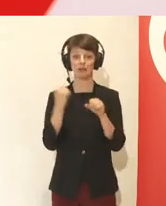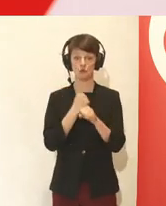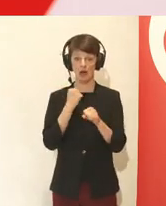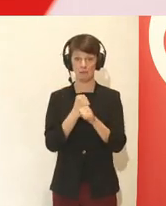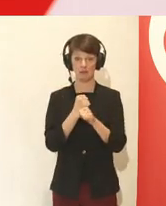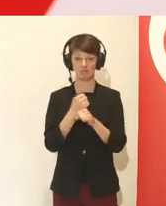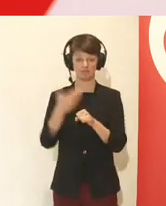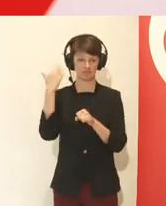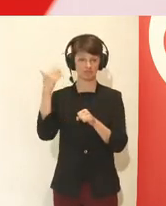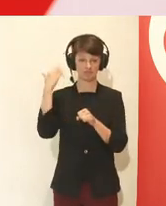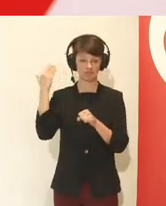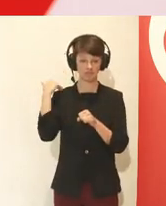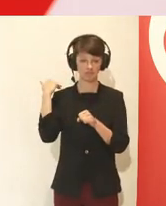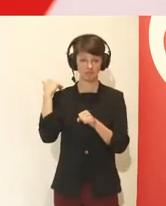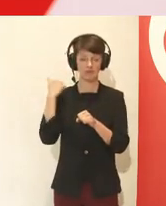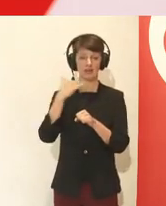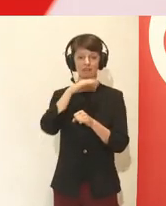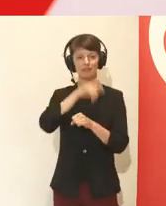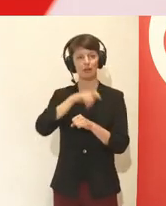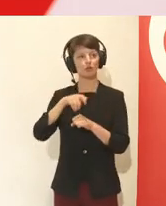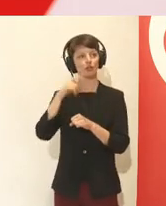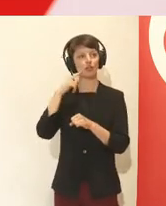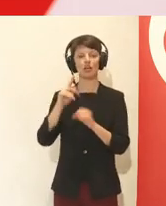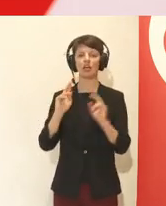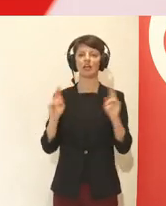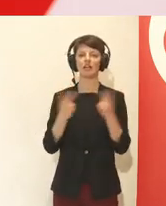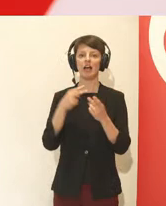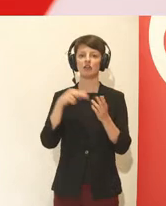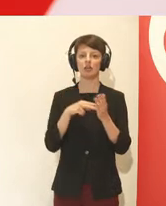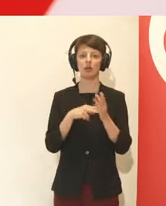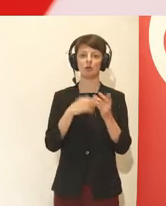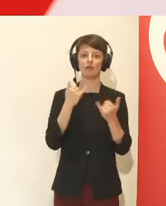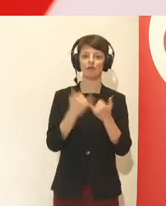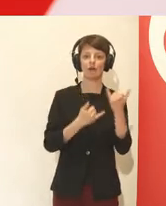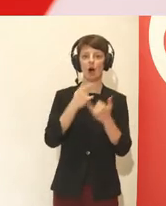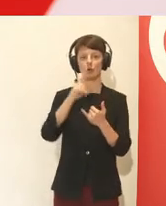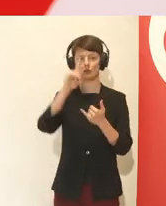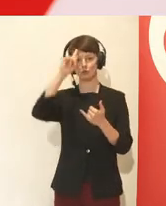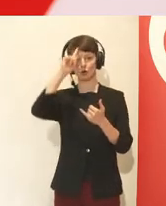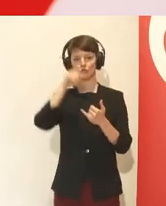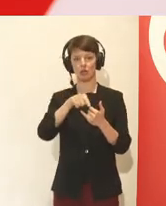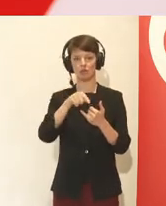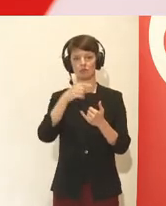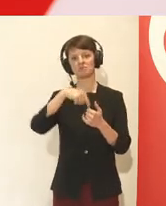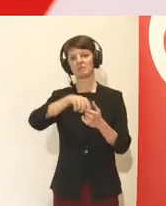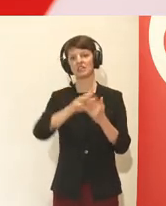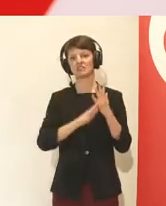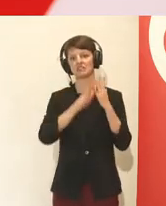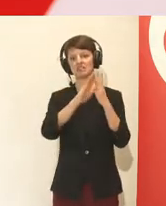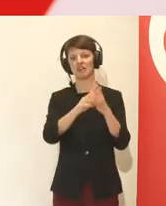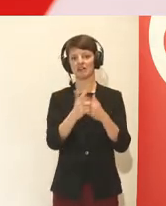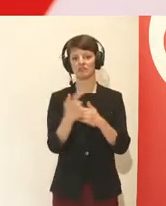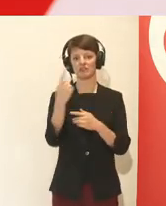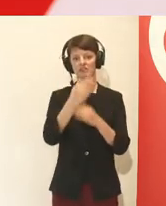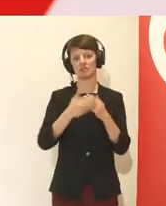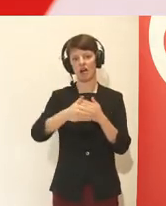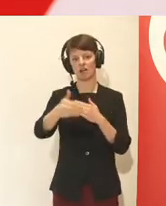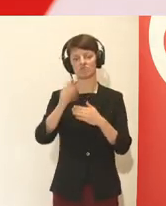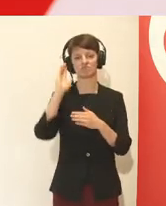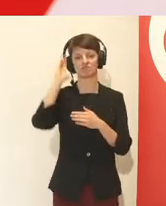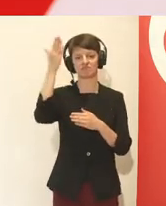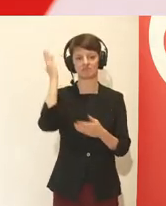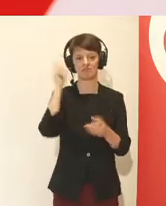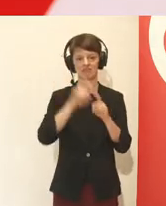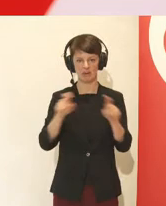haben viele gedacht dass mit der gleichstellung der frauen in deutschland das wird in den nächsten zehn zwanzig jahren gelingen